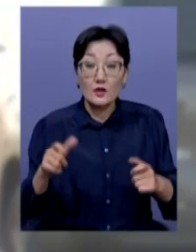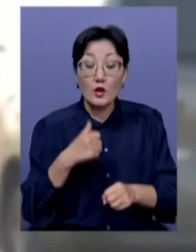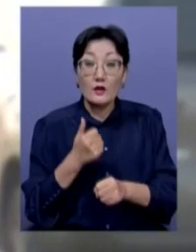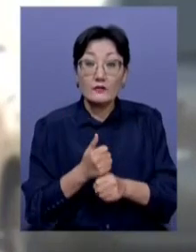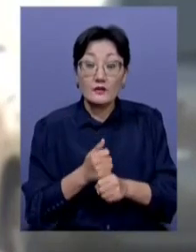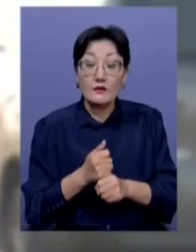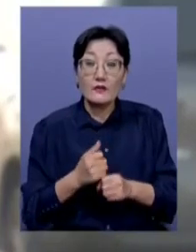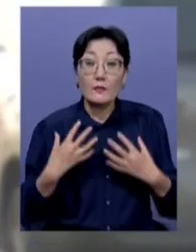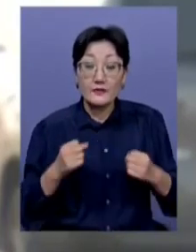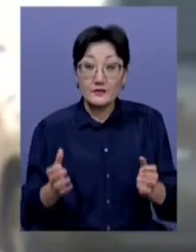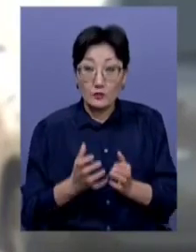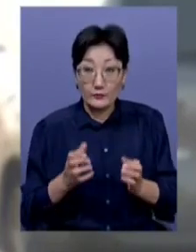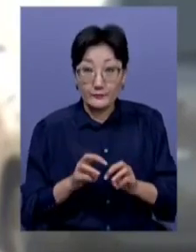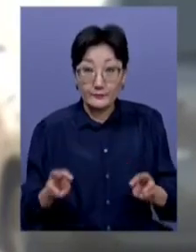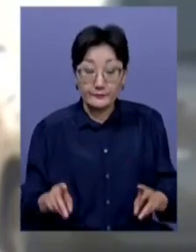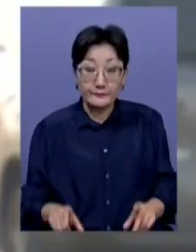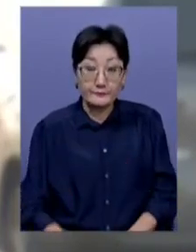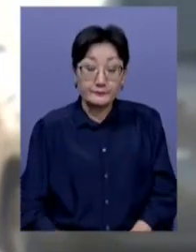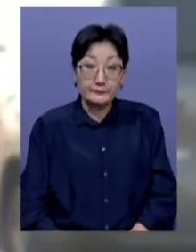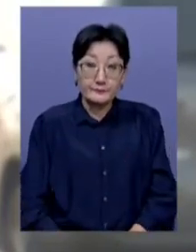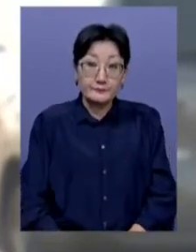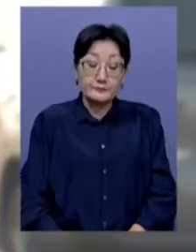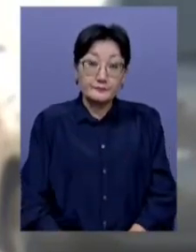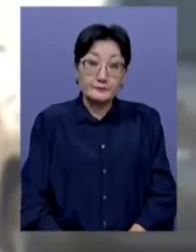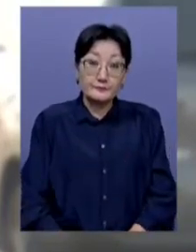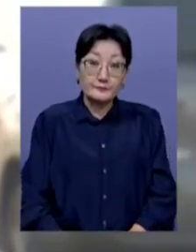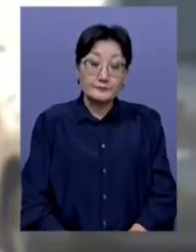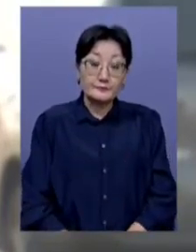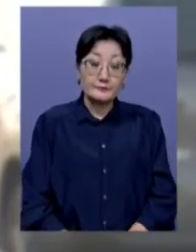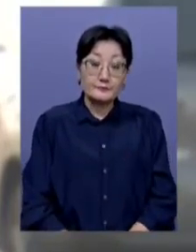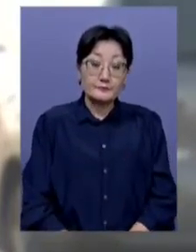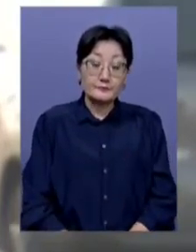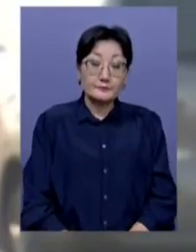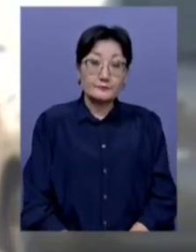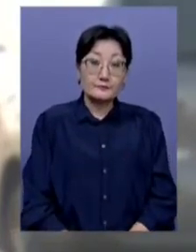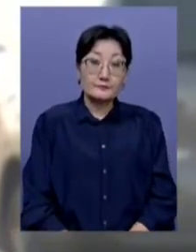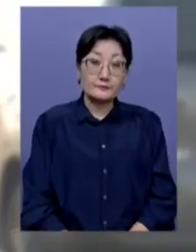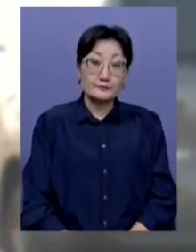глава ведомства. Мира Альжанова, Даниар Умар, Бутугос Каирбекова, телеканал Алматы, Нур-Султан.